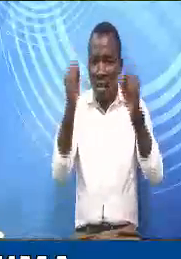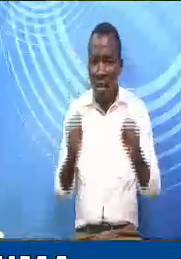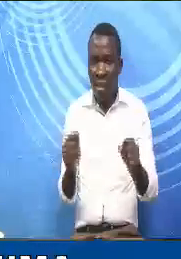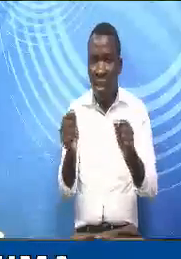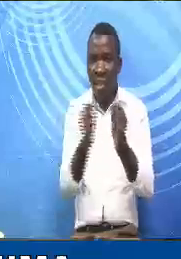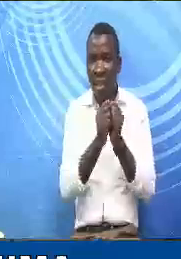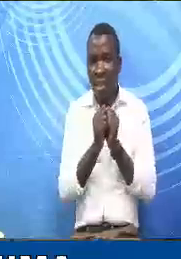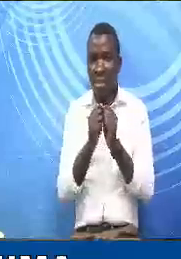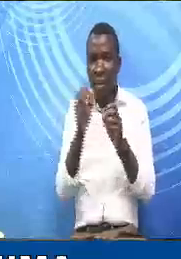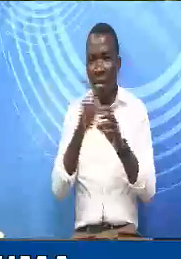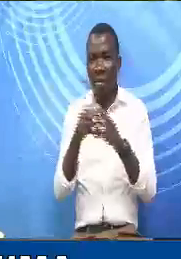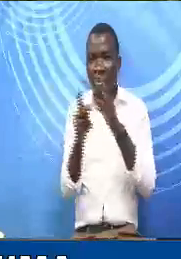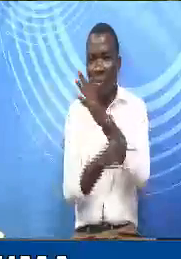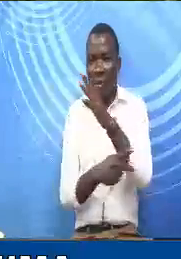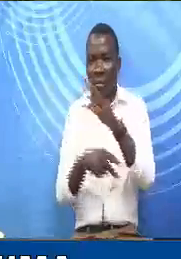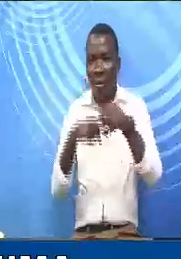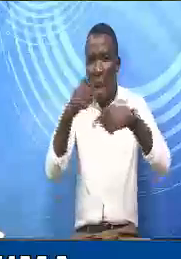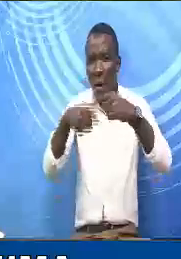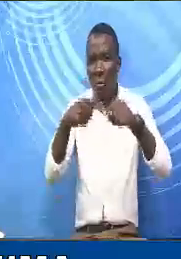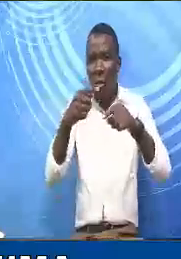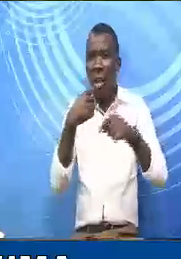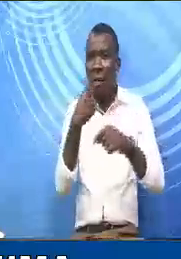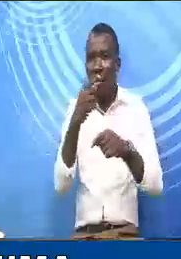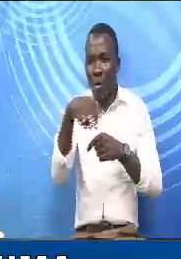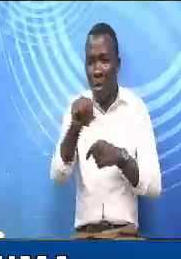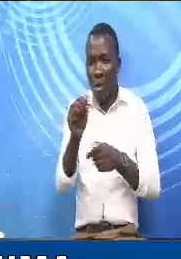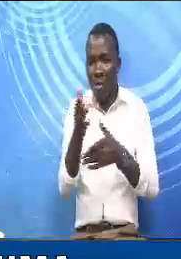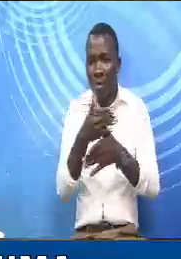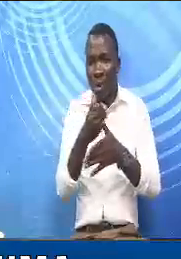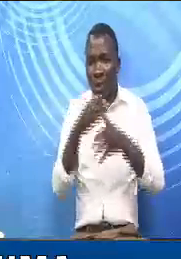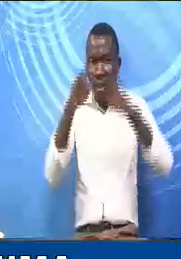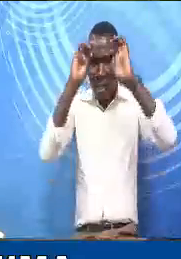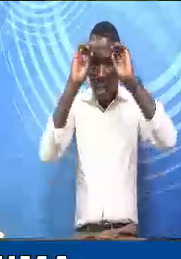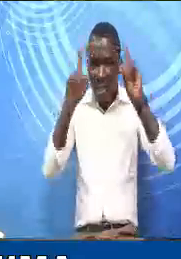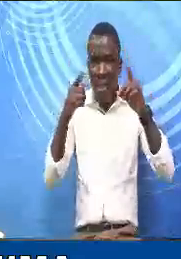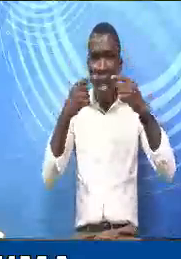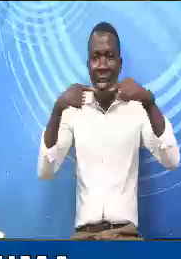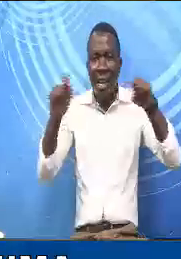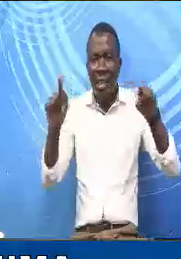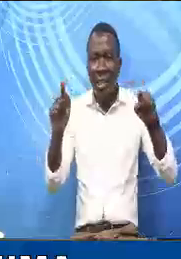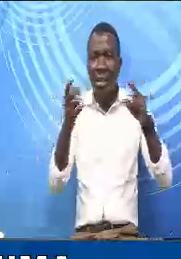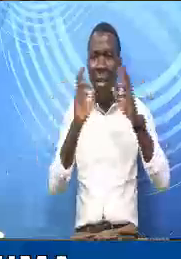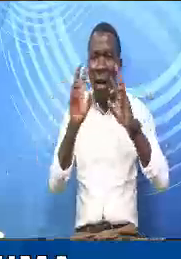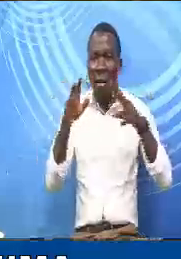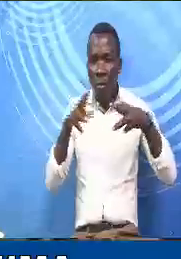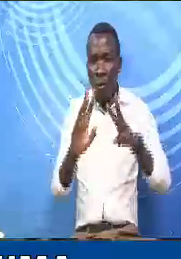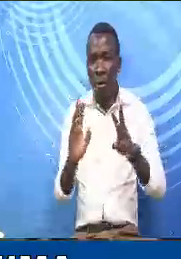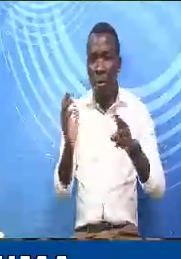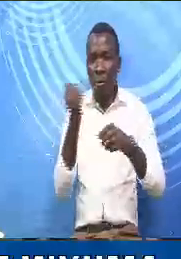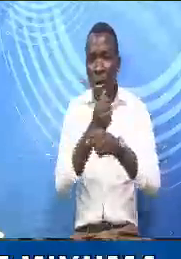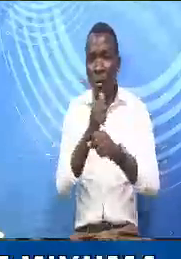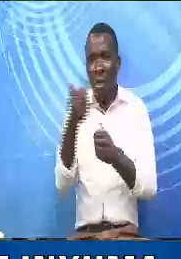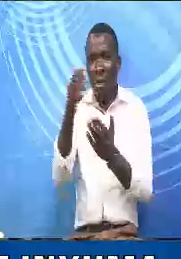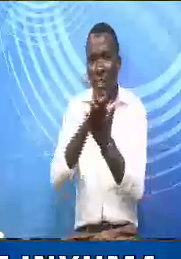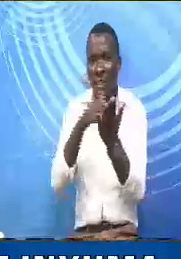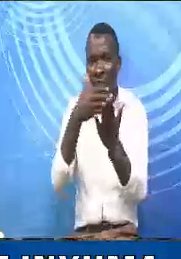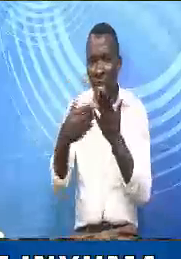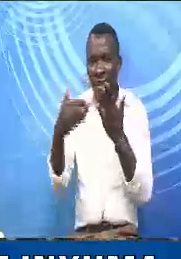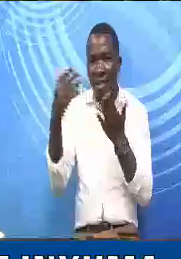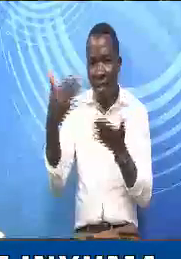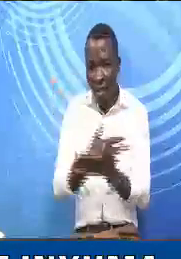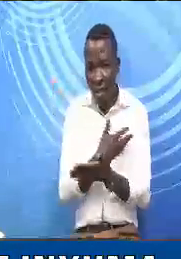bakomeje amasomo yabo minisitiri w'uburezi yari yatangaje yuko hazarebwa uburyo hakorwa indi ngengabihe nshya y'umujyi wa Kigali mu rwego